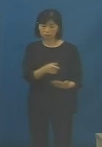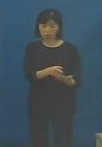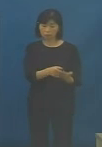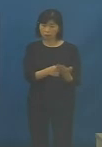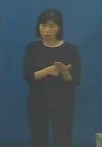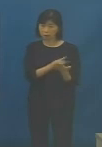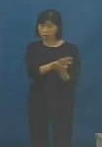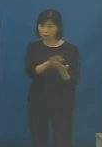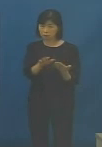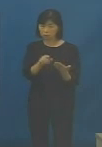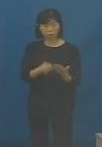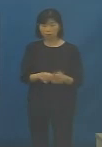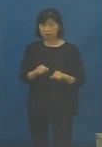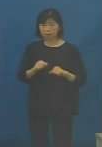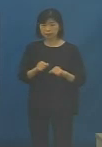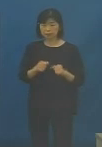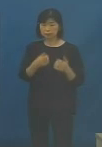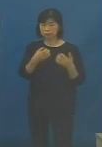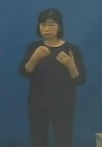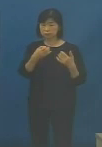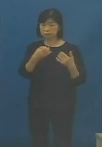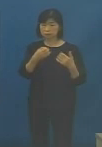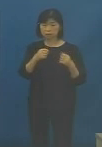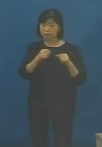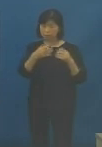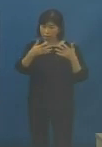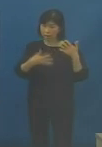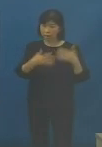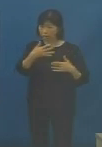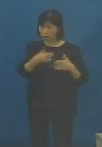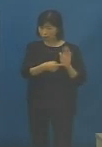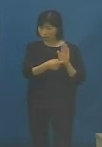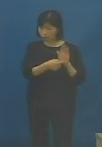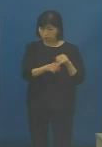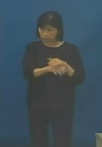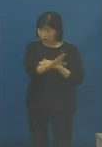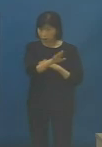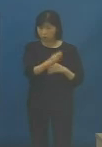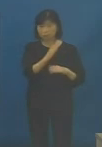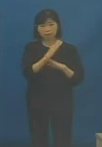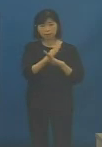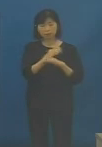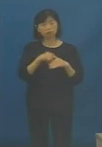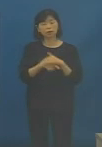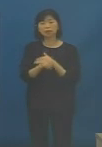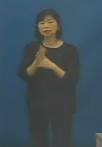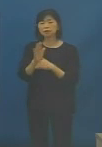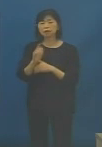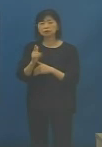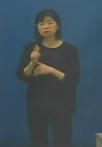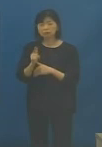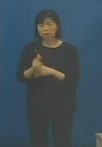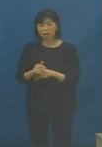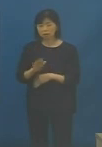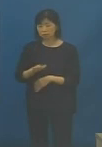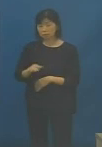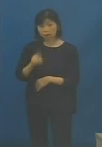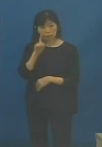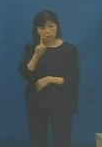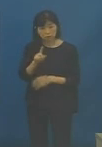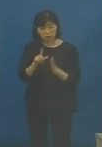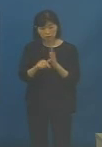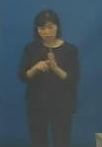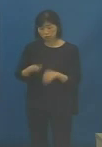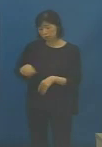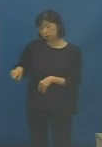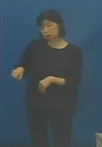をやめろ、上映するなというわけではなくて、見るときにお子さん連れてって見せないでくださいね